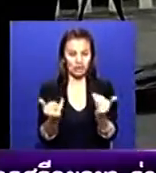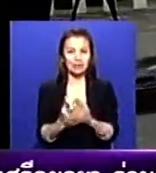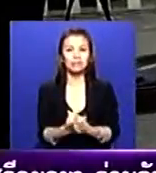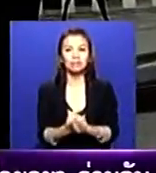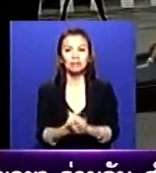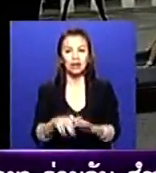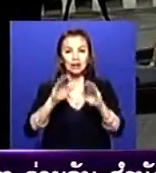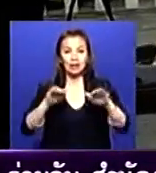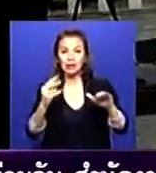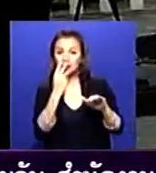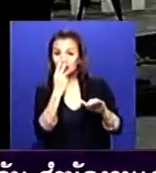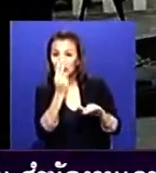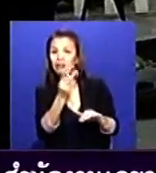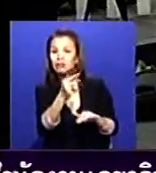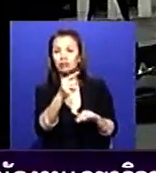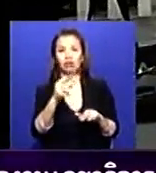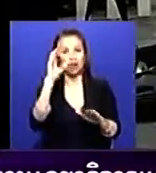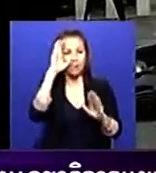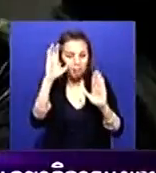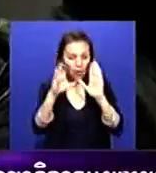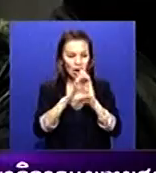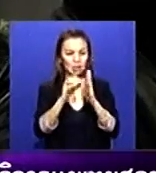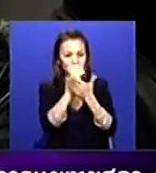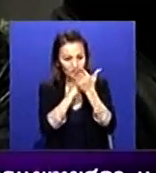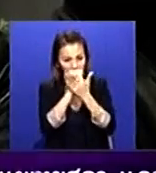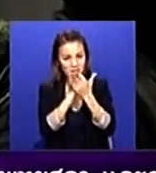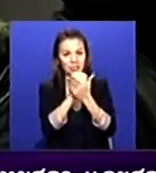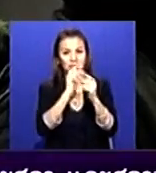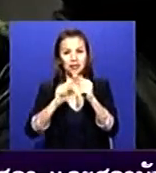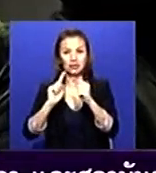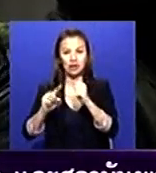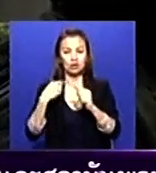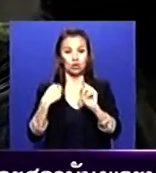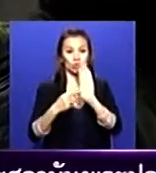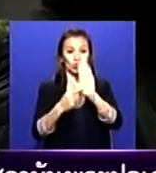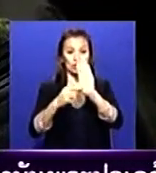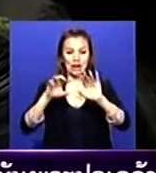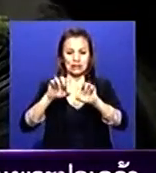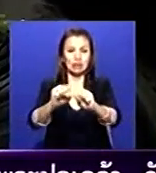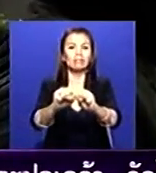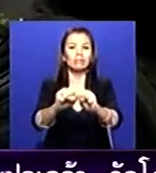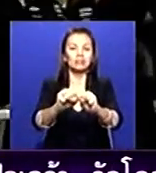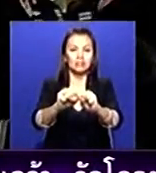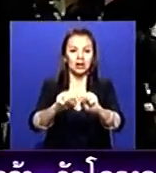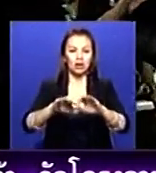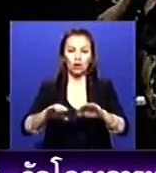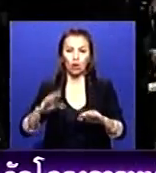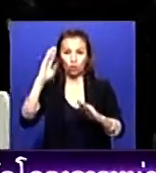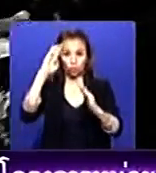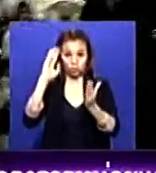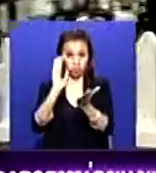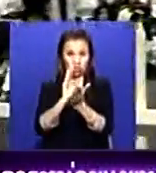ากเด็กๆจะได้เห็นโทษของการเข้าไปยุ่งเกี่ยวกับยาเสพติดแล้วการสาธิตการจับกลุ่มผู้กระทำผิดอย่างดุเดือดและเด็ดขาดของเจ้าหน้า